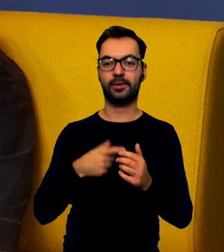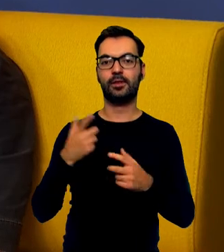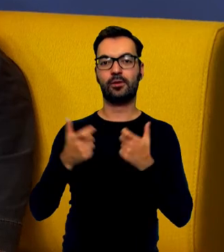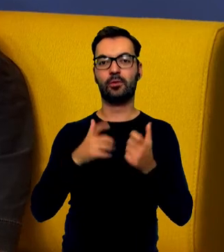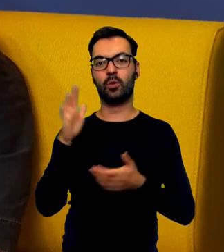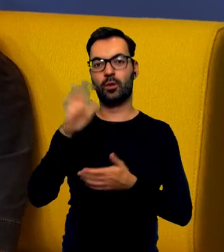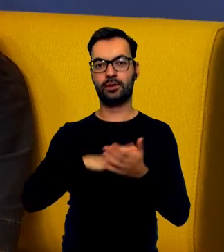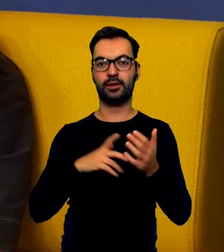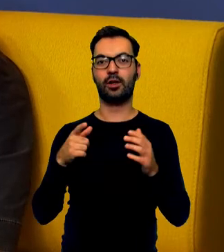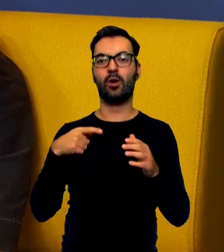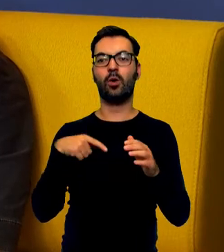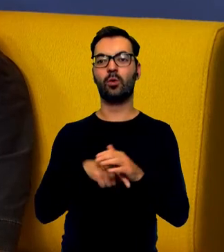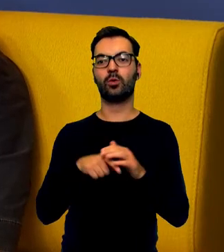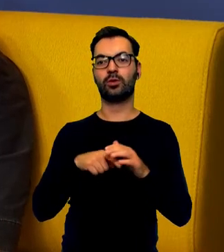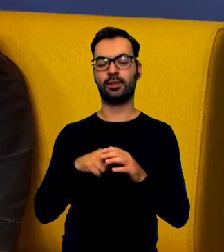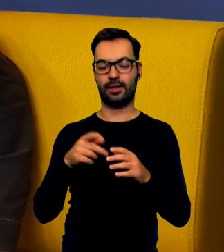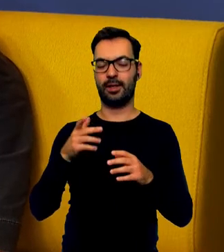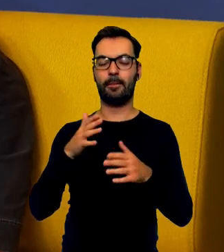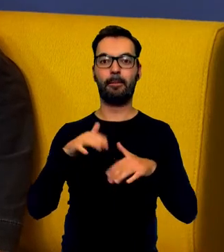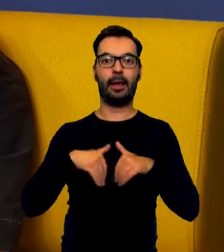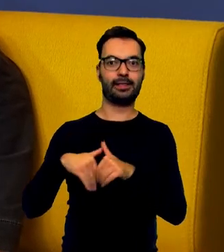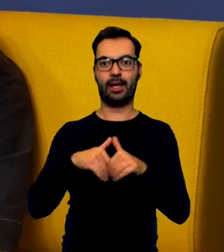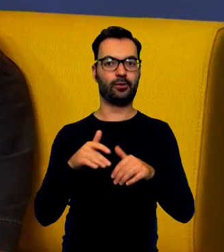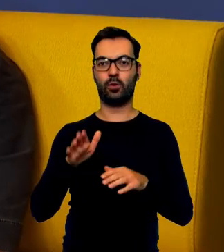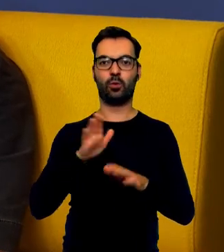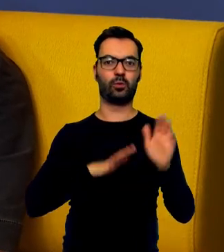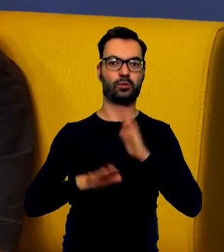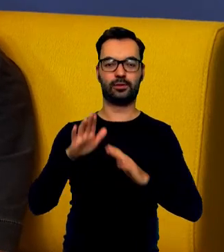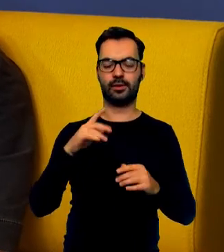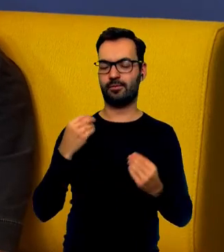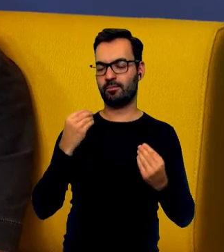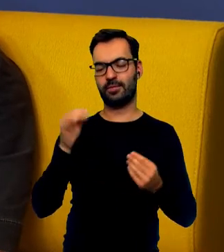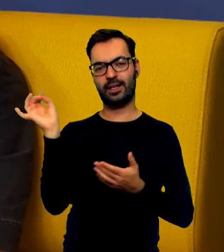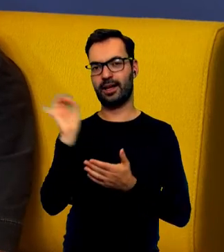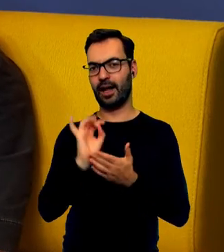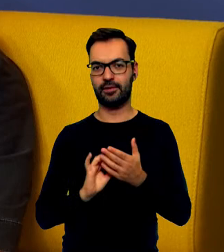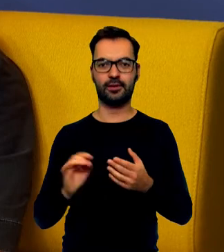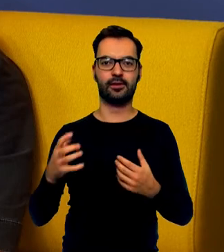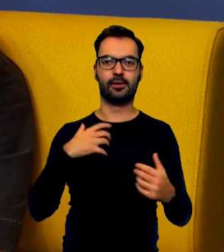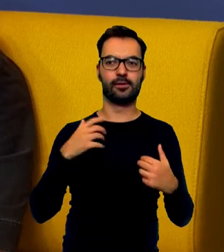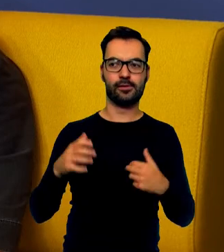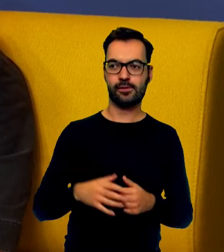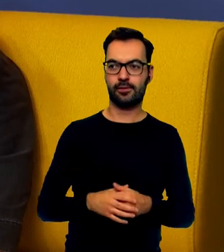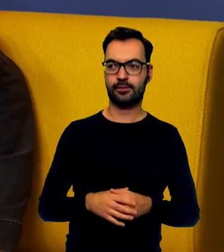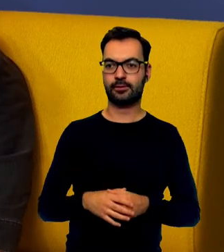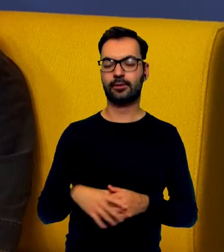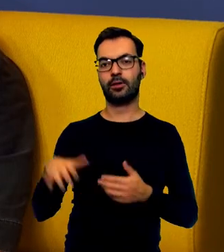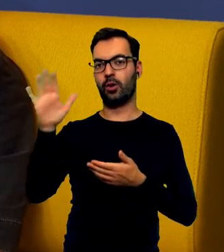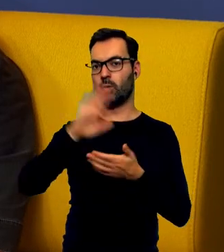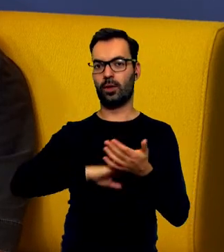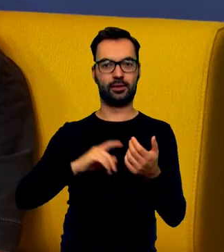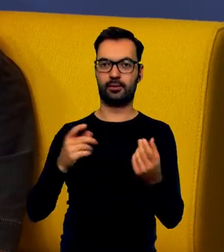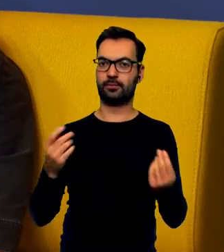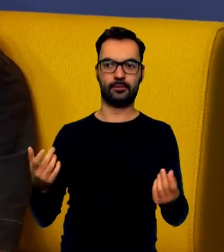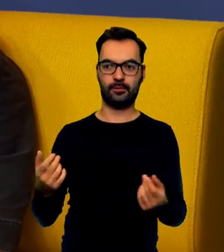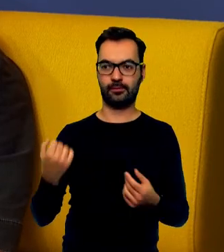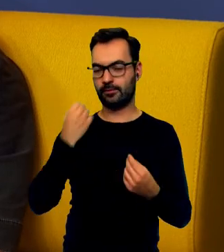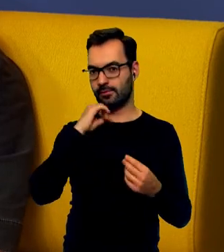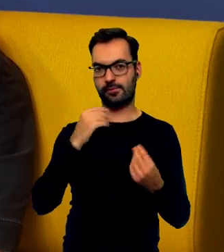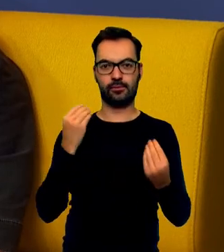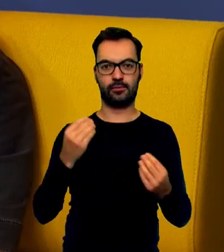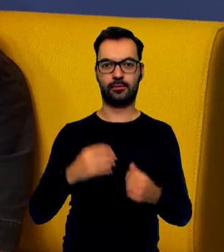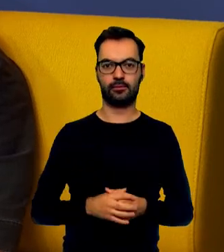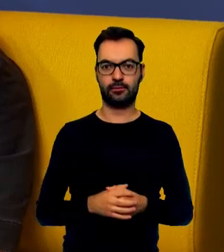okładkę do Ucieczki od bezradności. Wspaniała graficzka, wspaniała artystka i naprawdę ta okładka jest